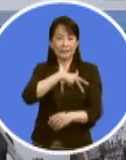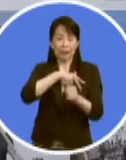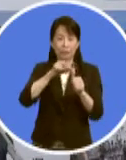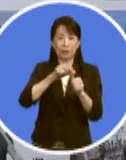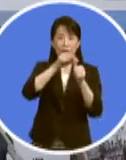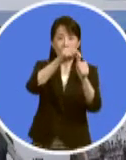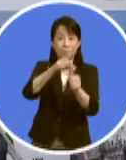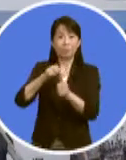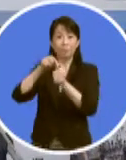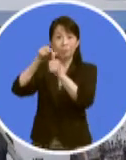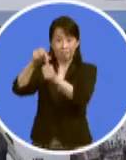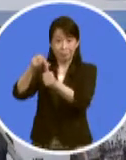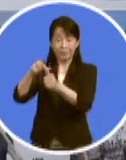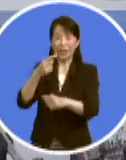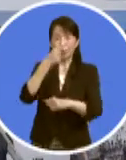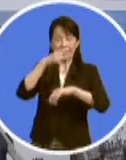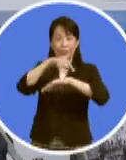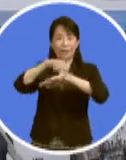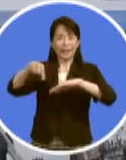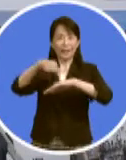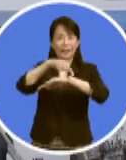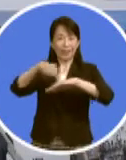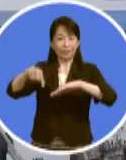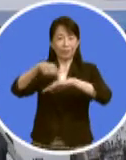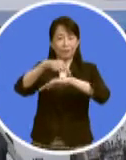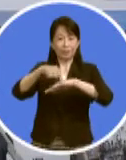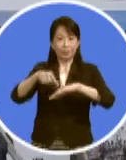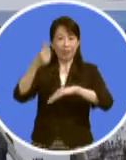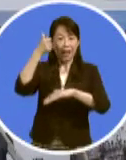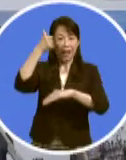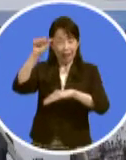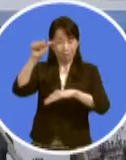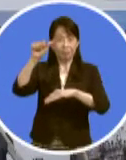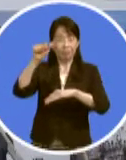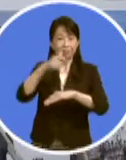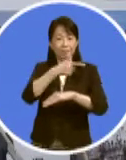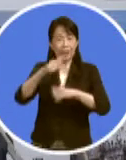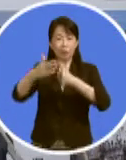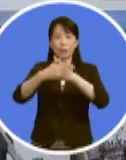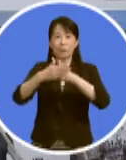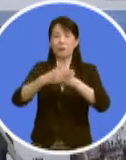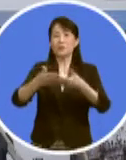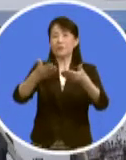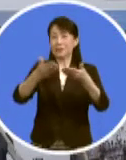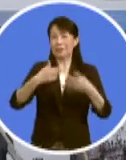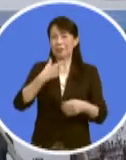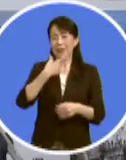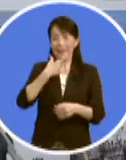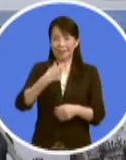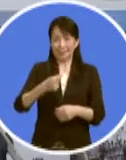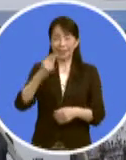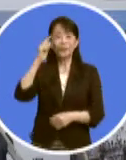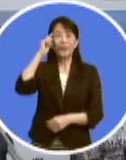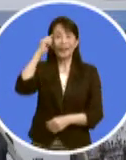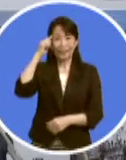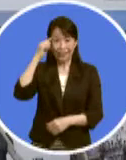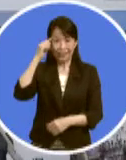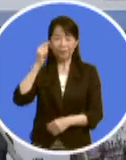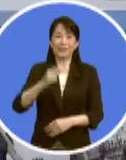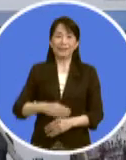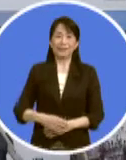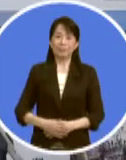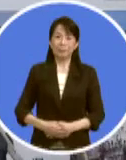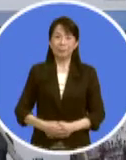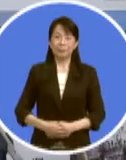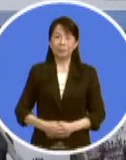スタッフを置きまして私の政策立案はですねサポートしてもらうまあそういうようなことを考え